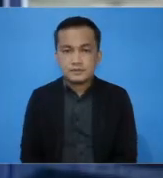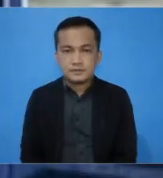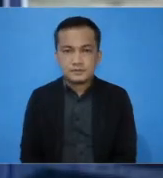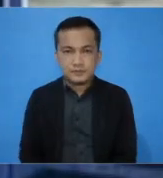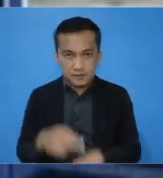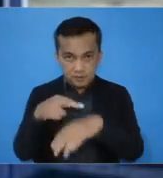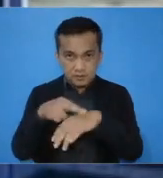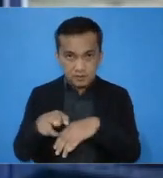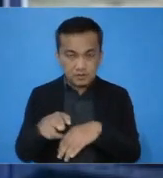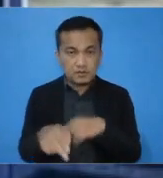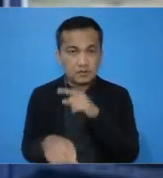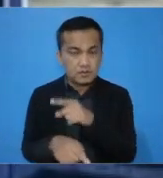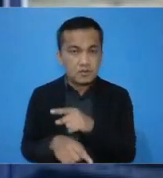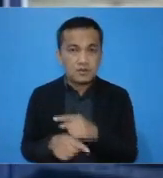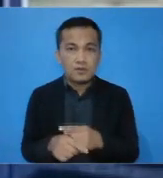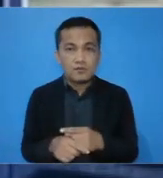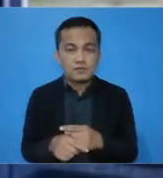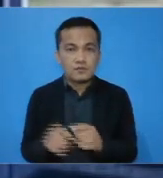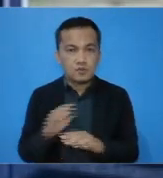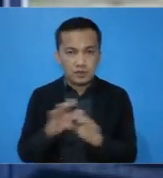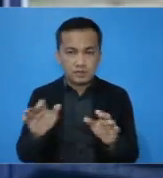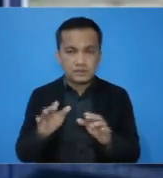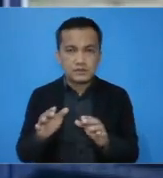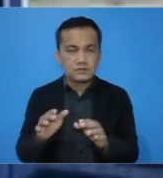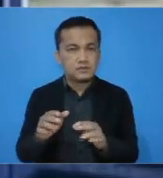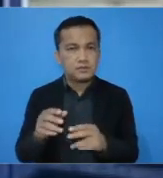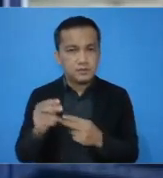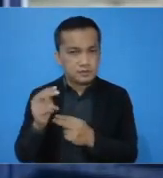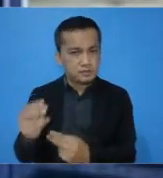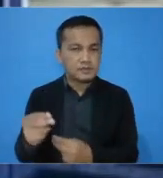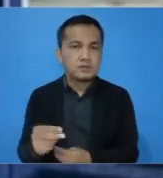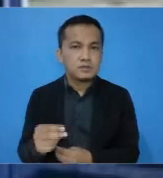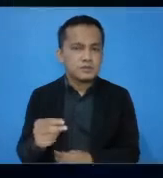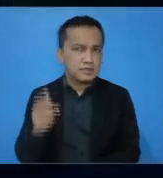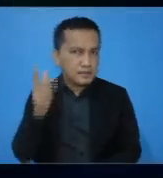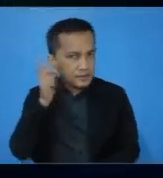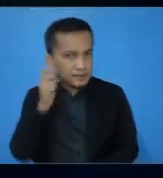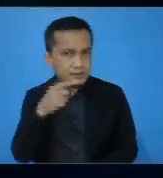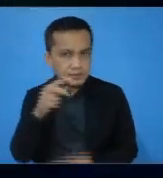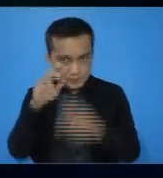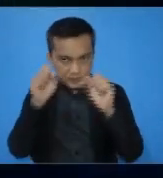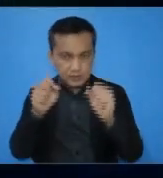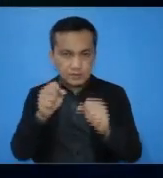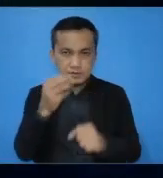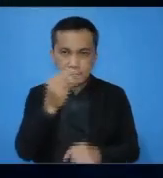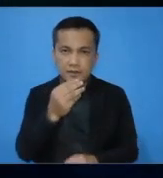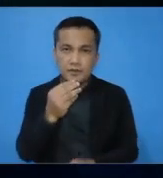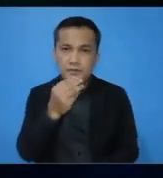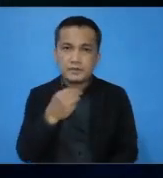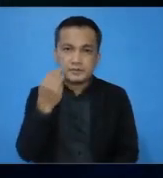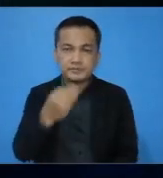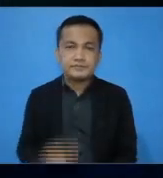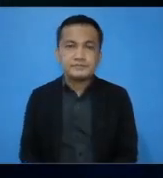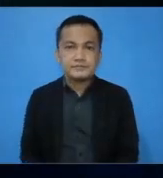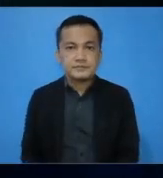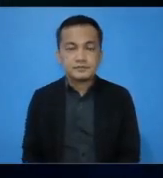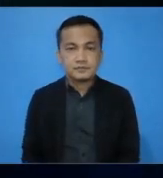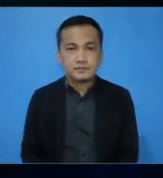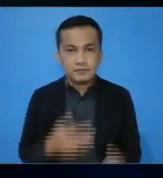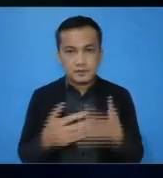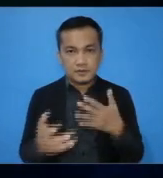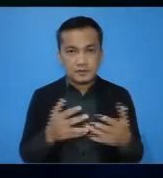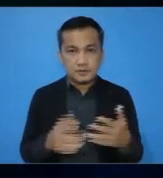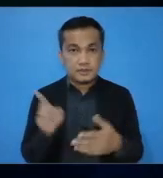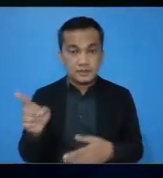niya ay huwag siyang tumakbo. So that's the latest I heard from the president's own mouth. Sa kabila nito, isa si Mayor Sara